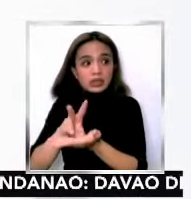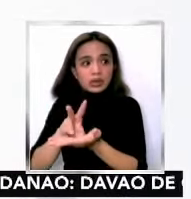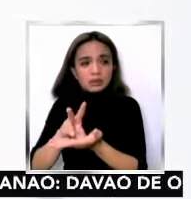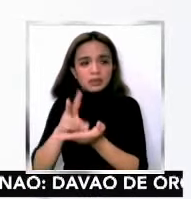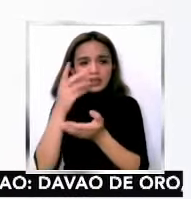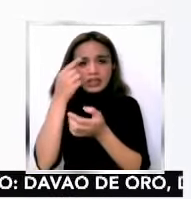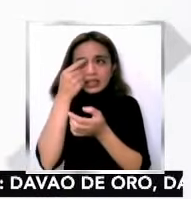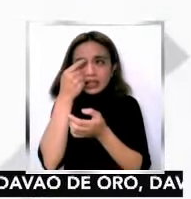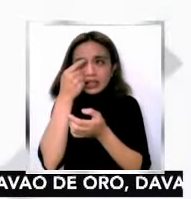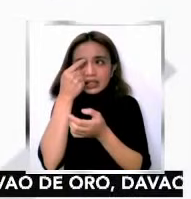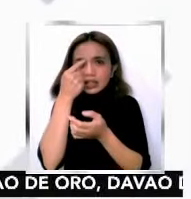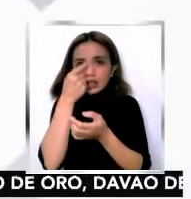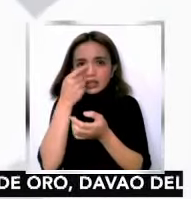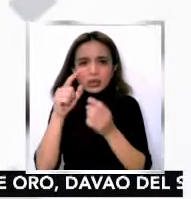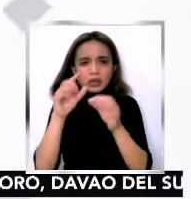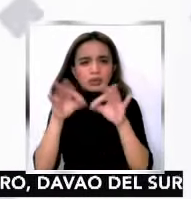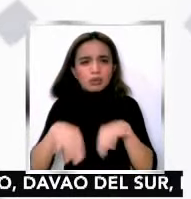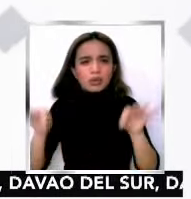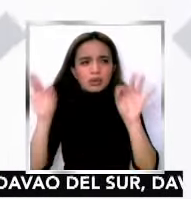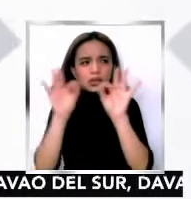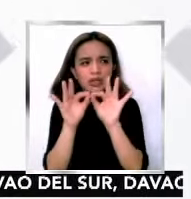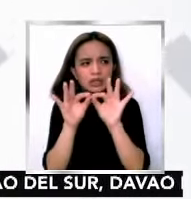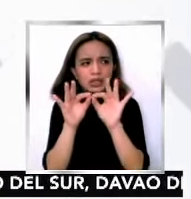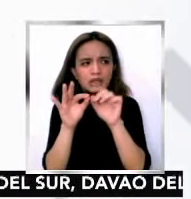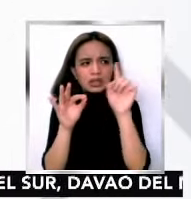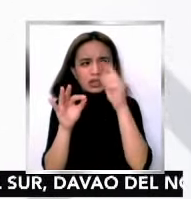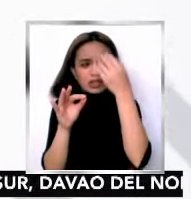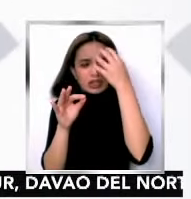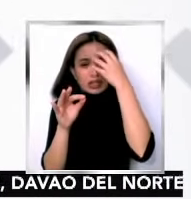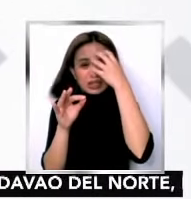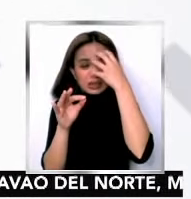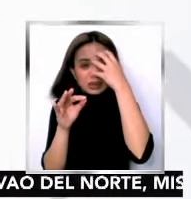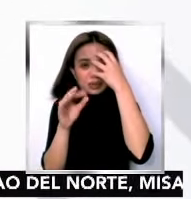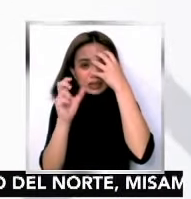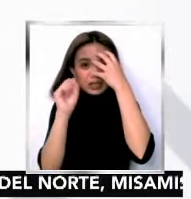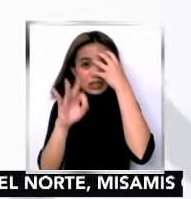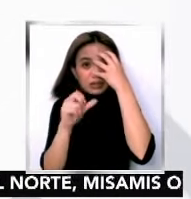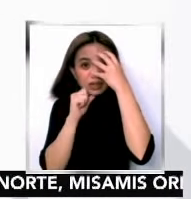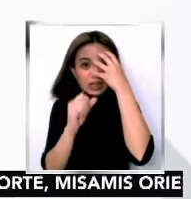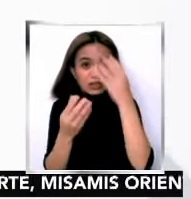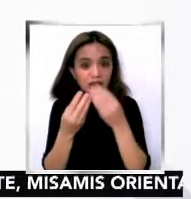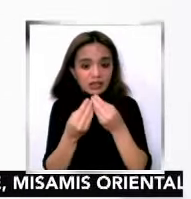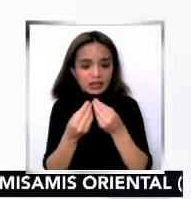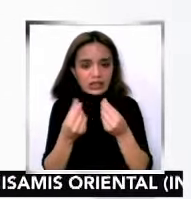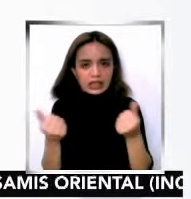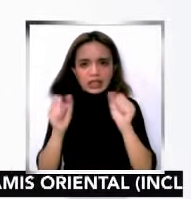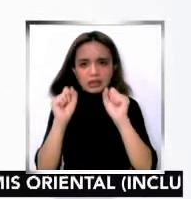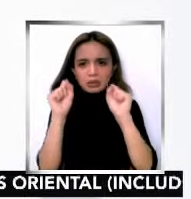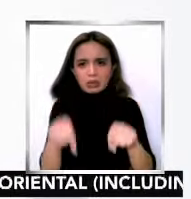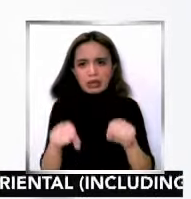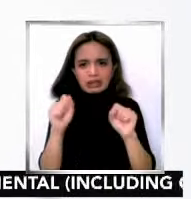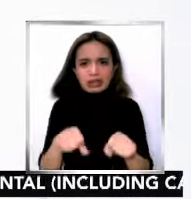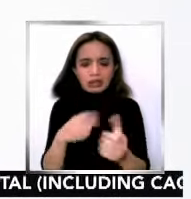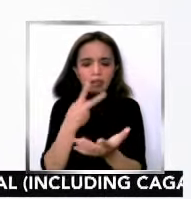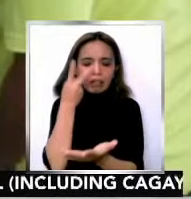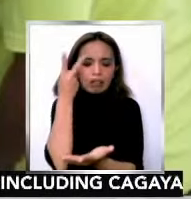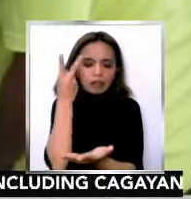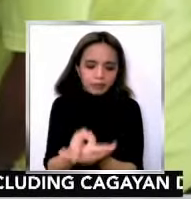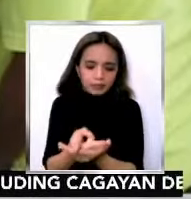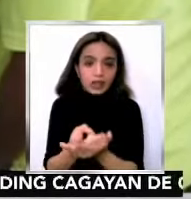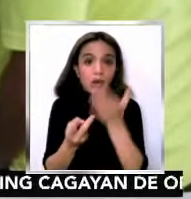ng katawan, no? Which is the head. Pag hindi na maagapan yon, pwedeng maging comatose siya dahil apektado na yung